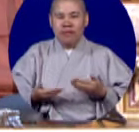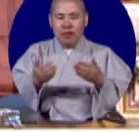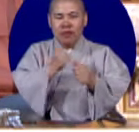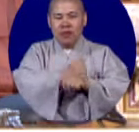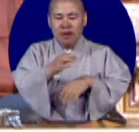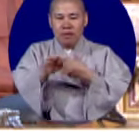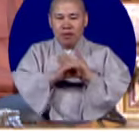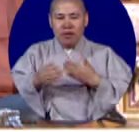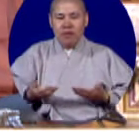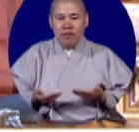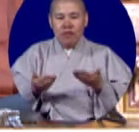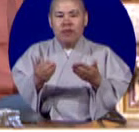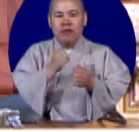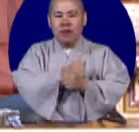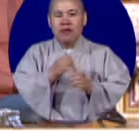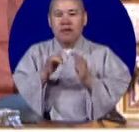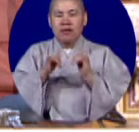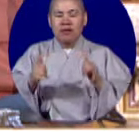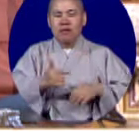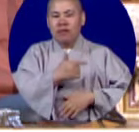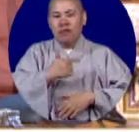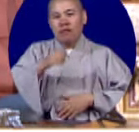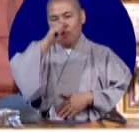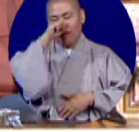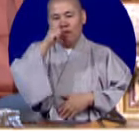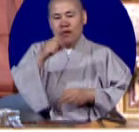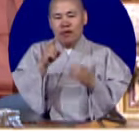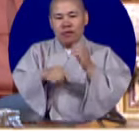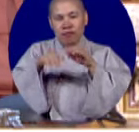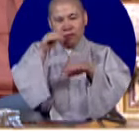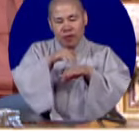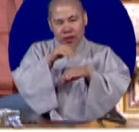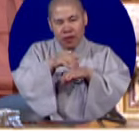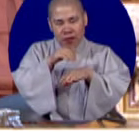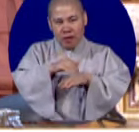보시하면 보시하는 사람이 굉장히 좋아요. 그게 수행이에요.